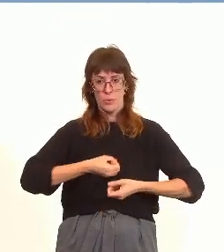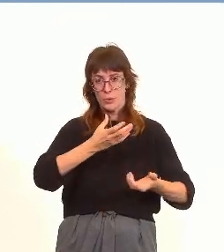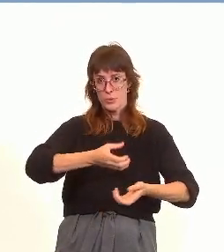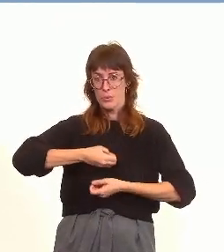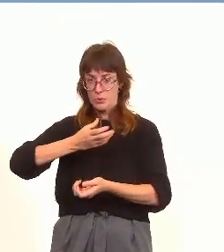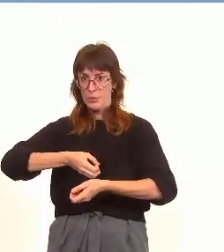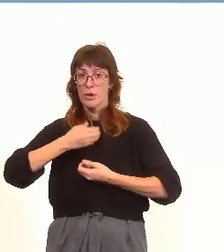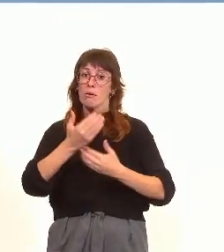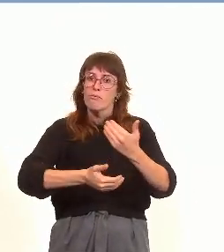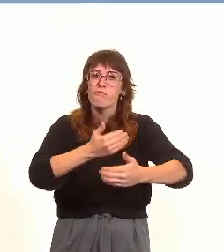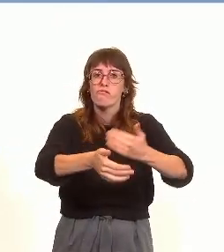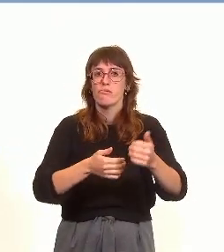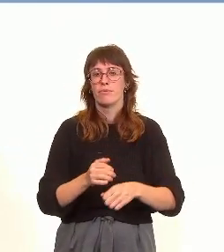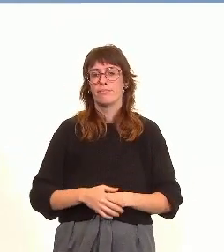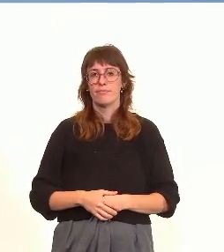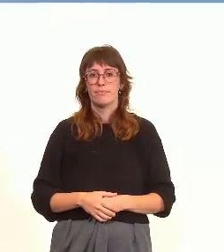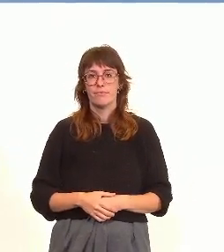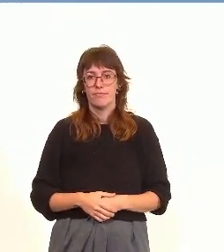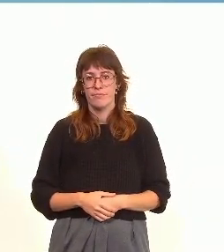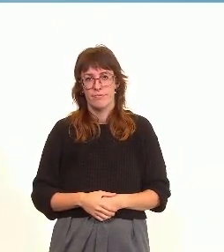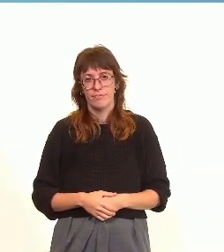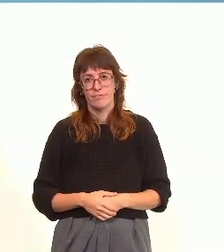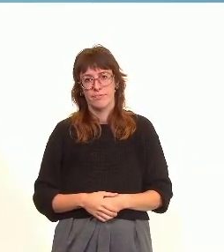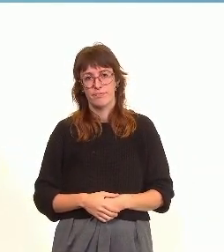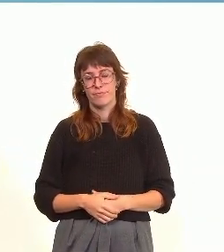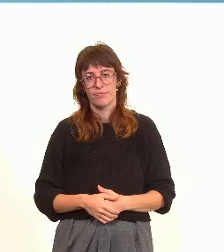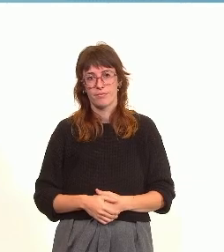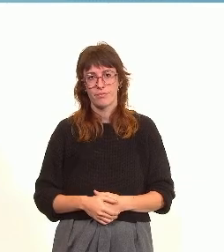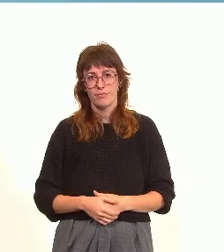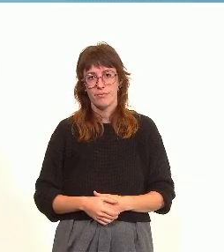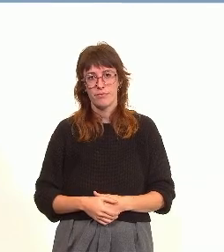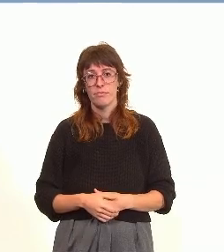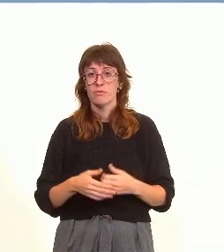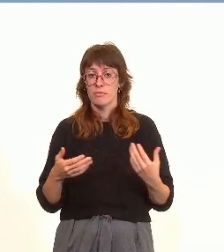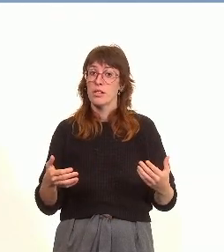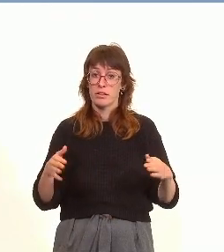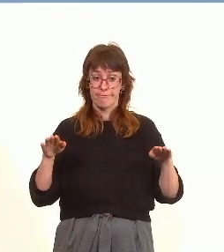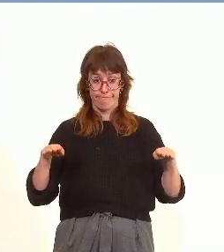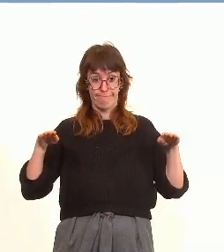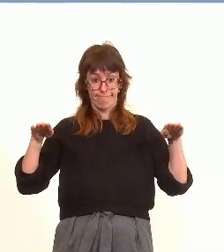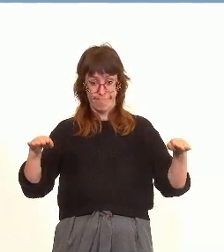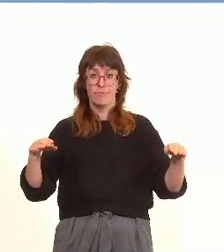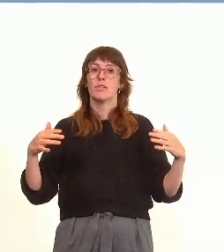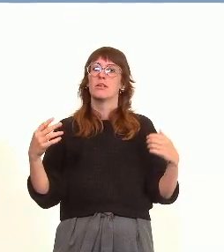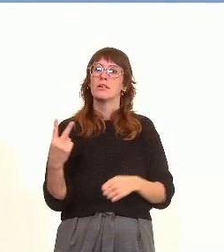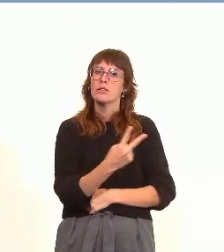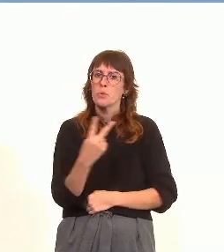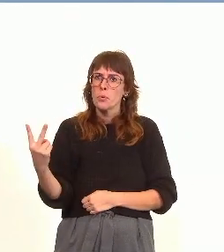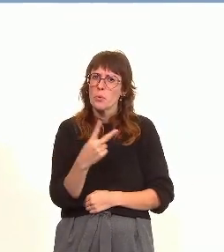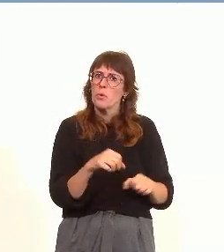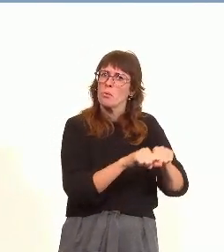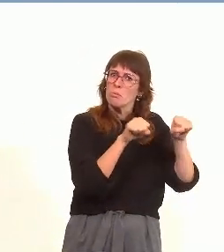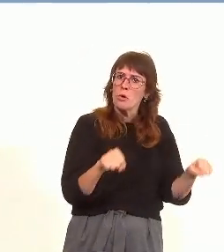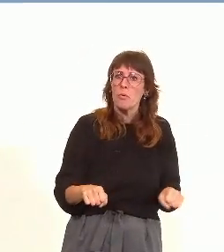écouté et d'être entendu. Et là, on change un petit peu de registre. Si on accorde du pouvoir aux personnes qui sont